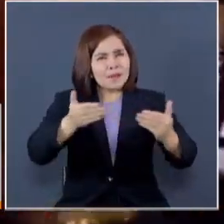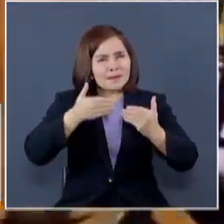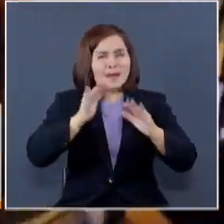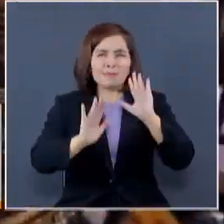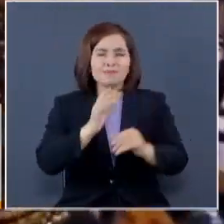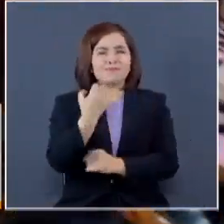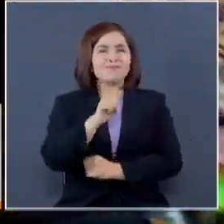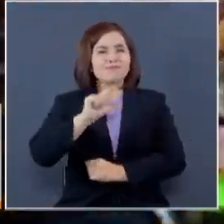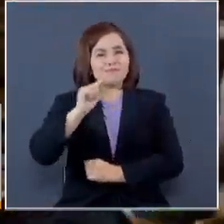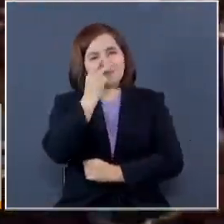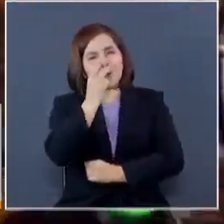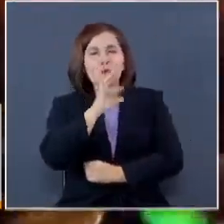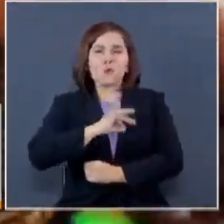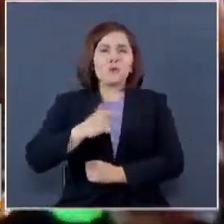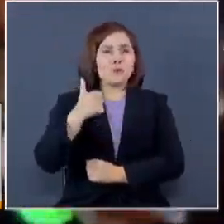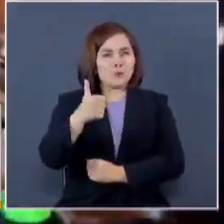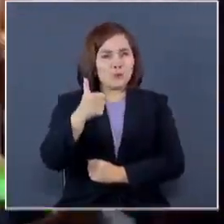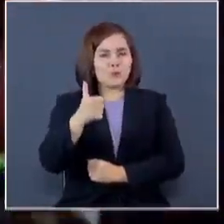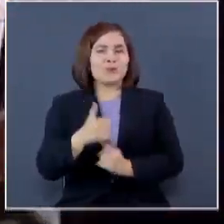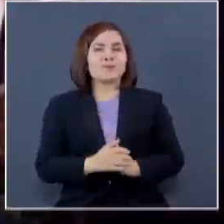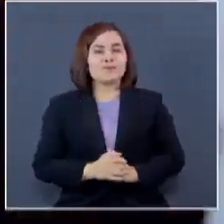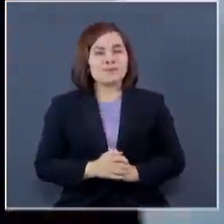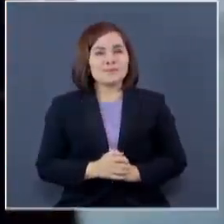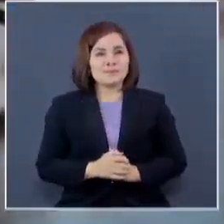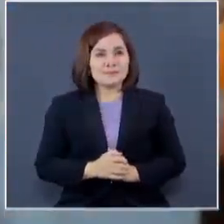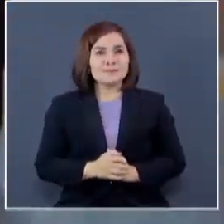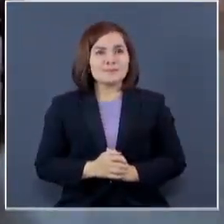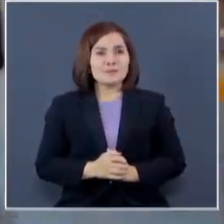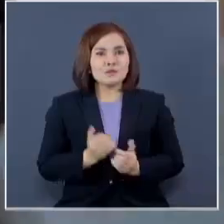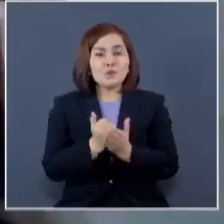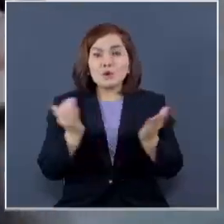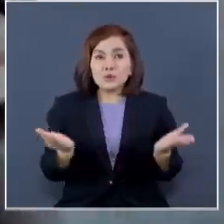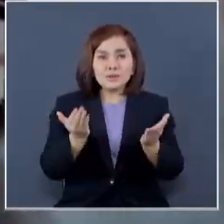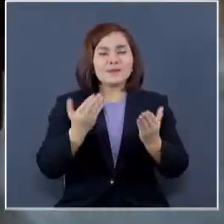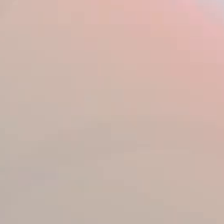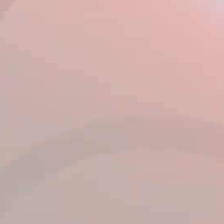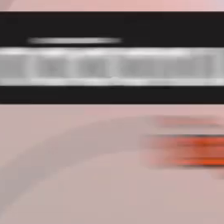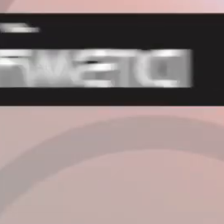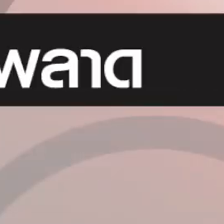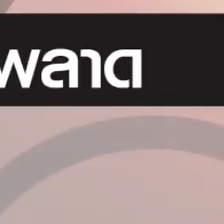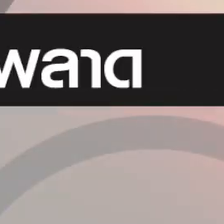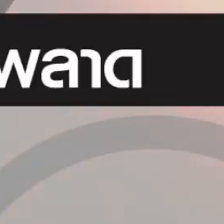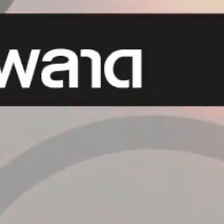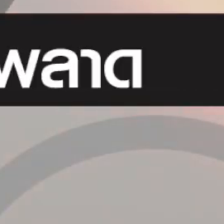ก็ชื่นมื่นฮะบรรยากาศก็เป็นไปสนุกสนานและแถมก็เรื่องของเศรษฐกิจด้วยนะครับ ใช่แล้วค่ะ